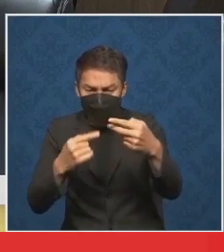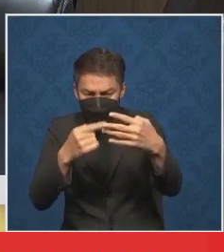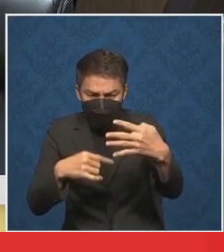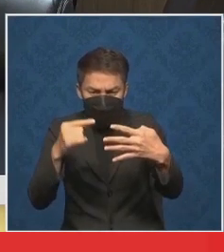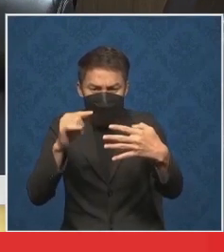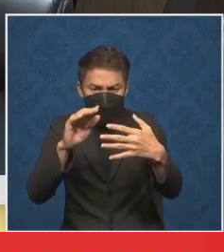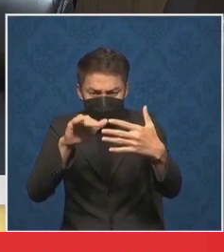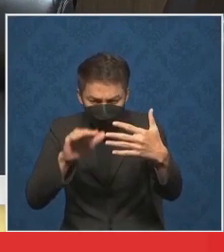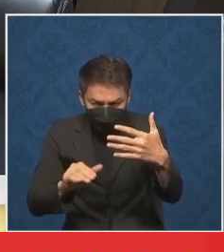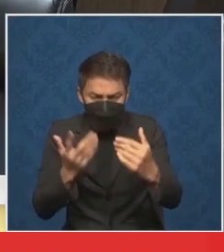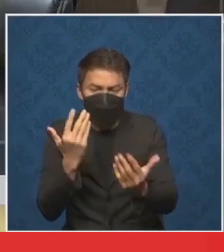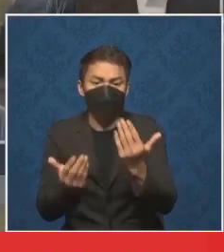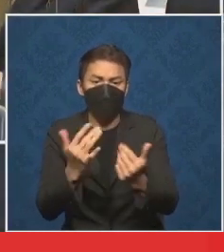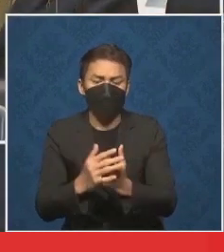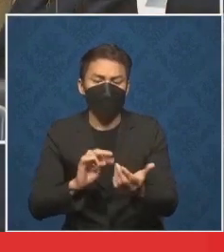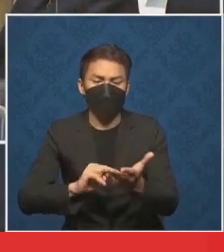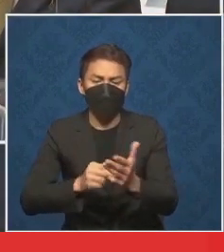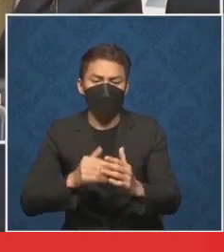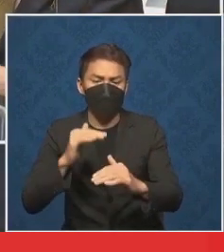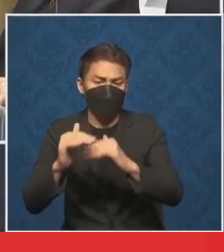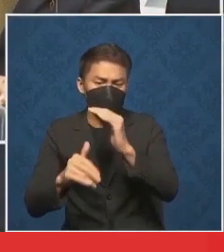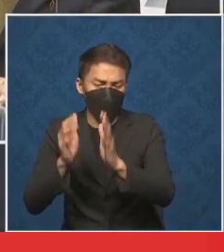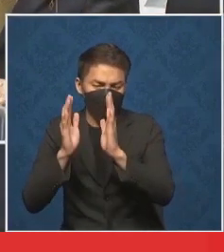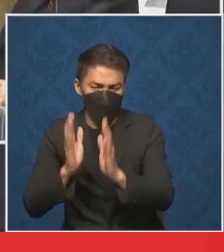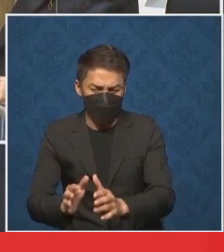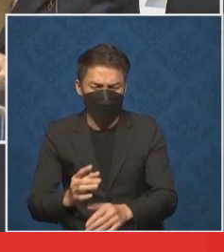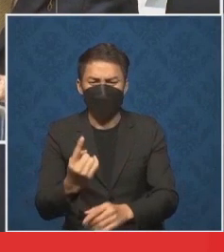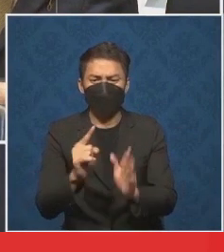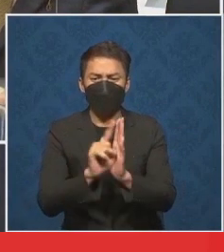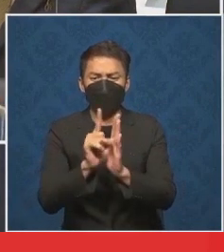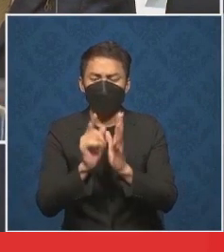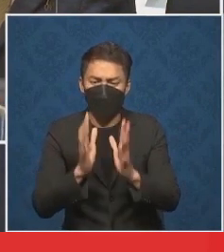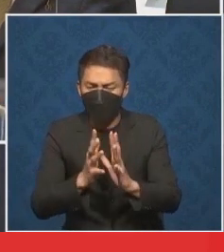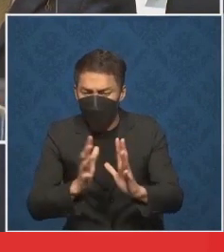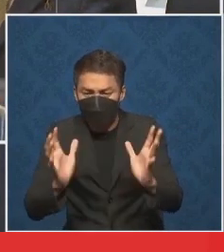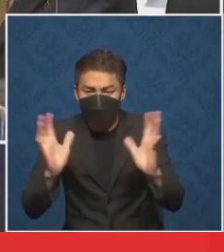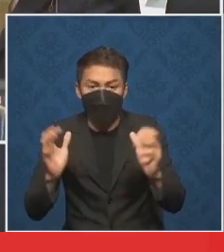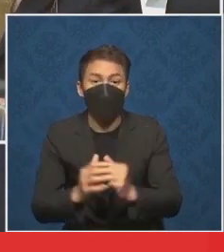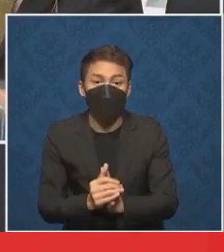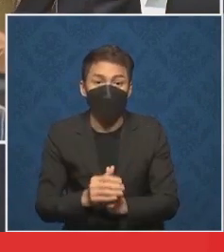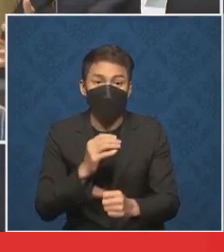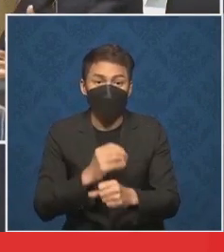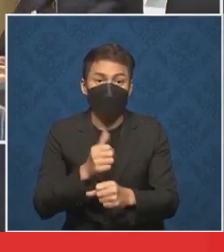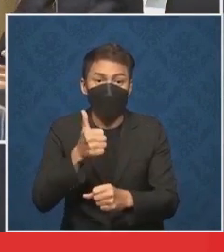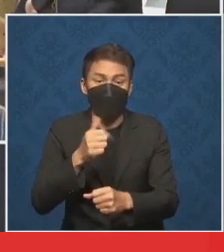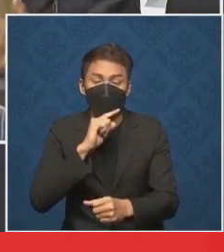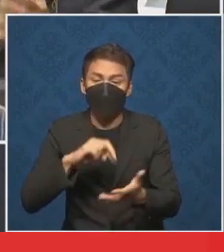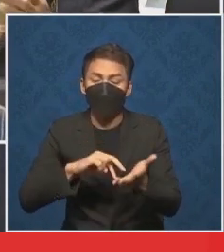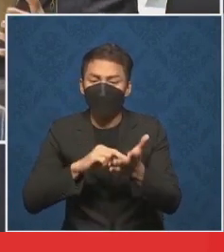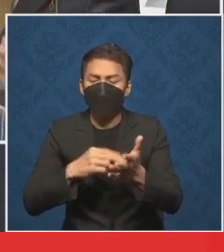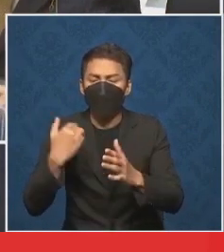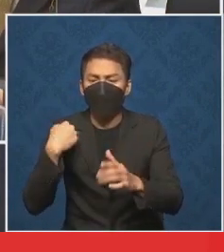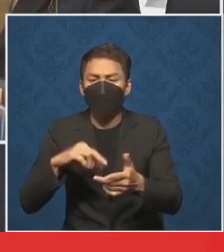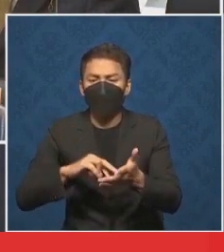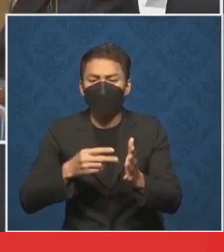นี้จะเป็นการพัฒนาคนได้ทีเดียวจำนวนมากนะครับจำนวนมากท่านอาจจะมีบล็อกเชอร์ของท่านนะครับ